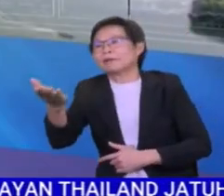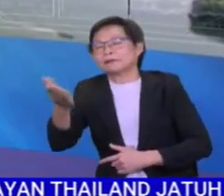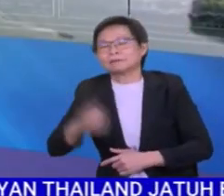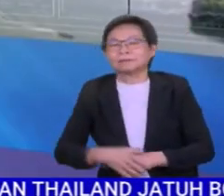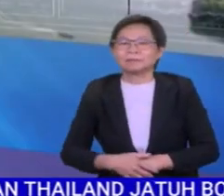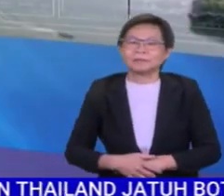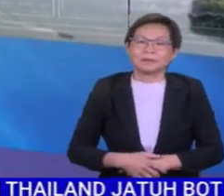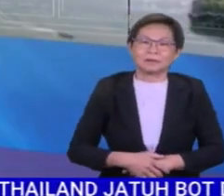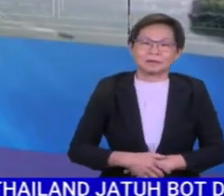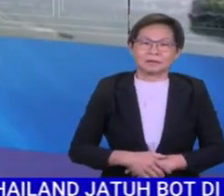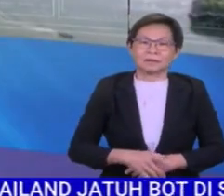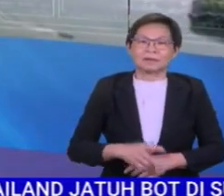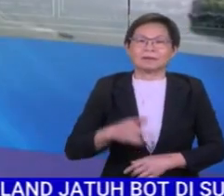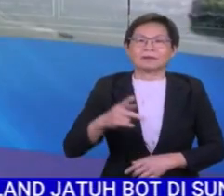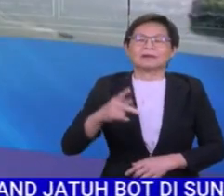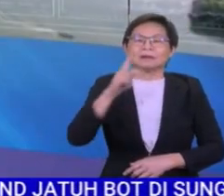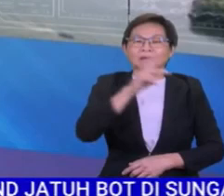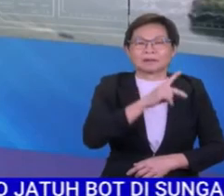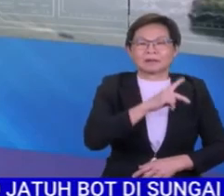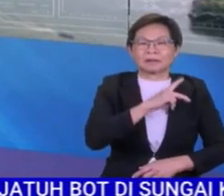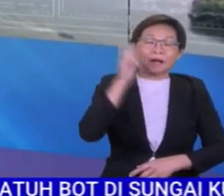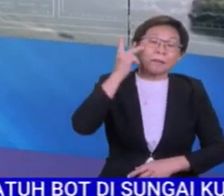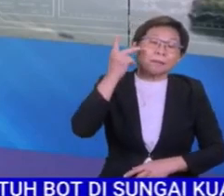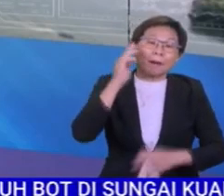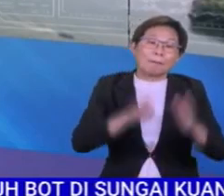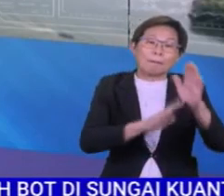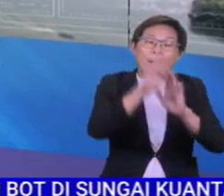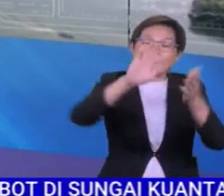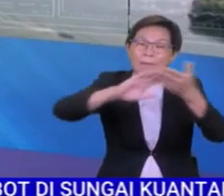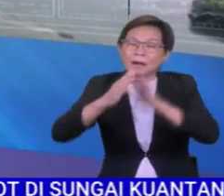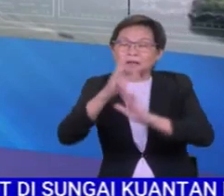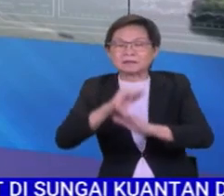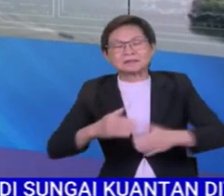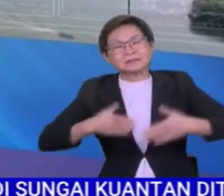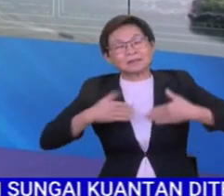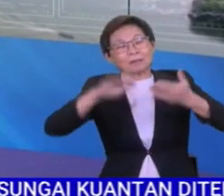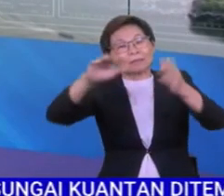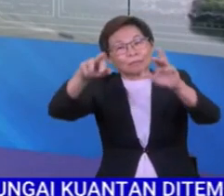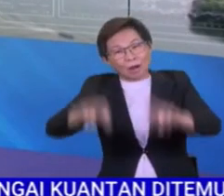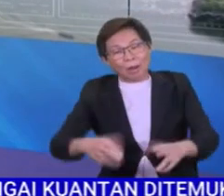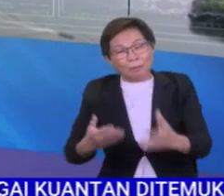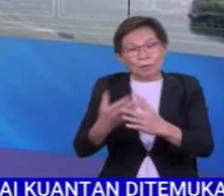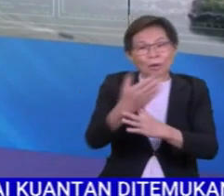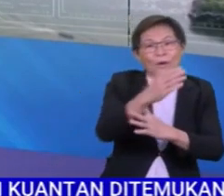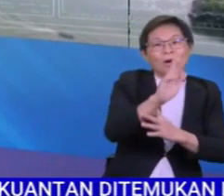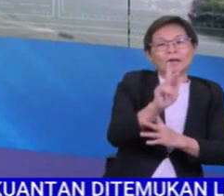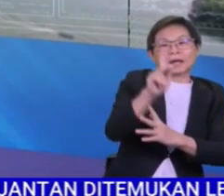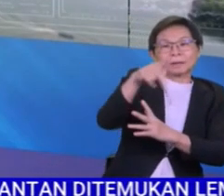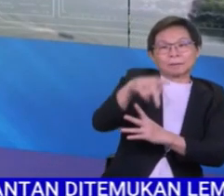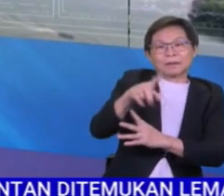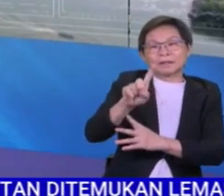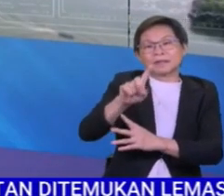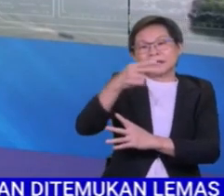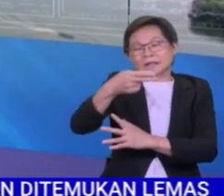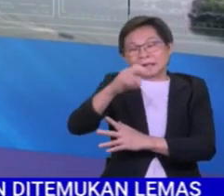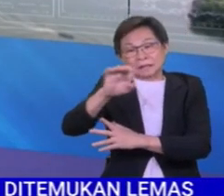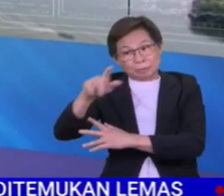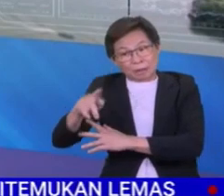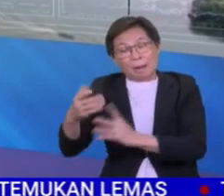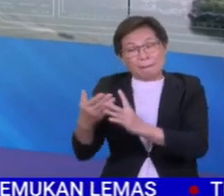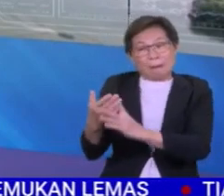Life Kementerian Pembangunan masyarakat dan kesejahteraan rakyat melalui Kementerian Perdagangan dalam negeri dan hal ehwal